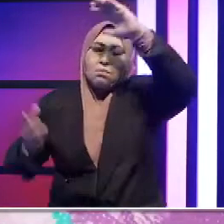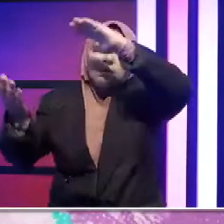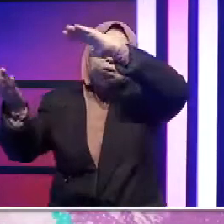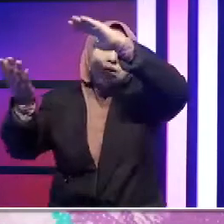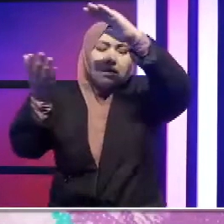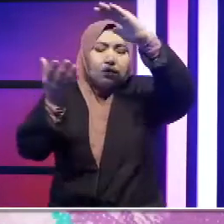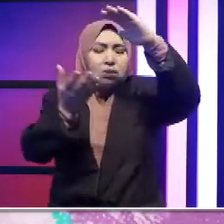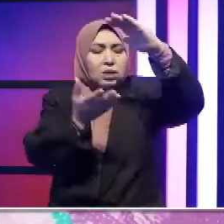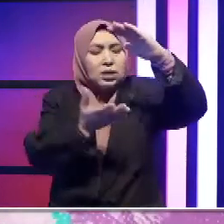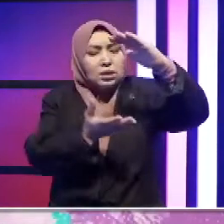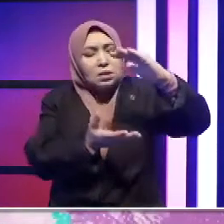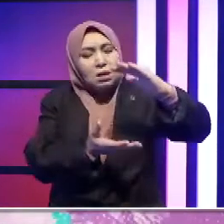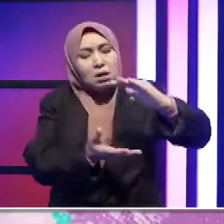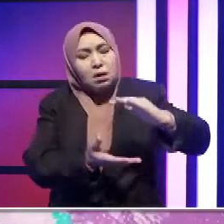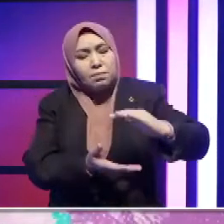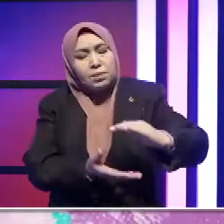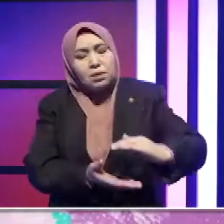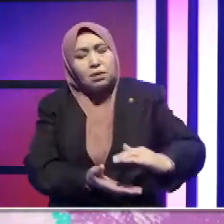انزلنا